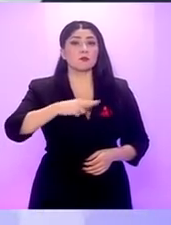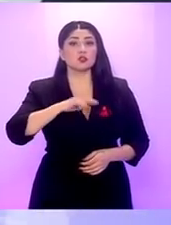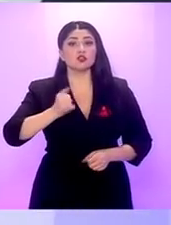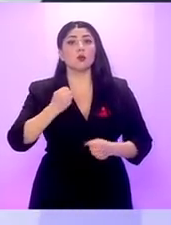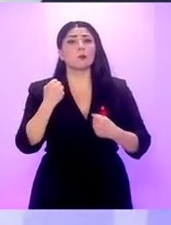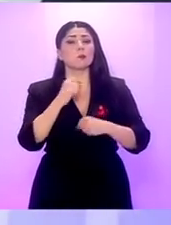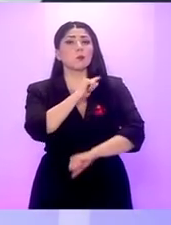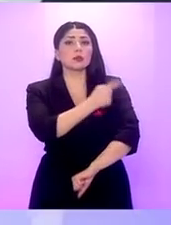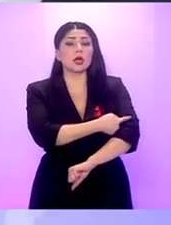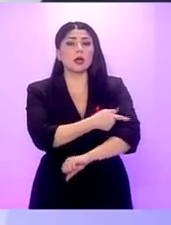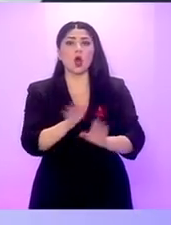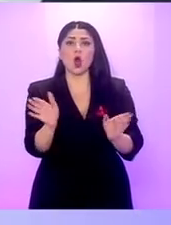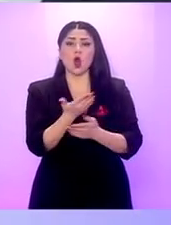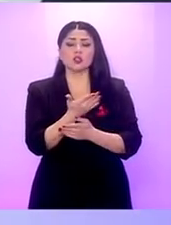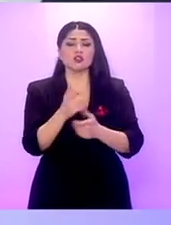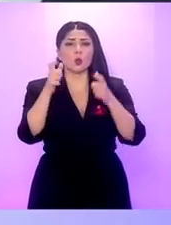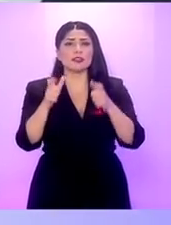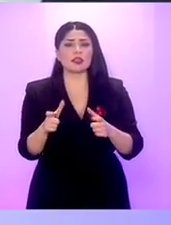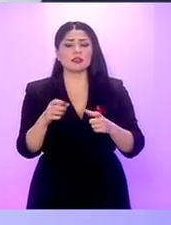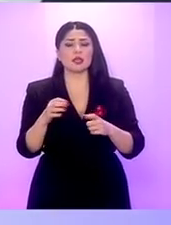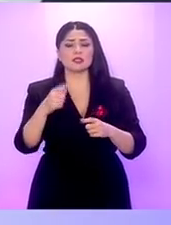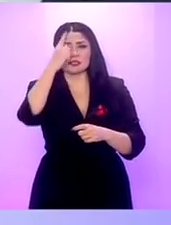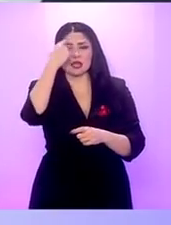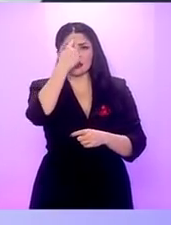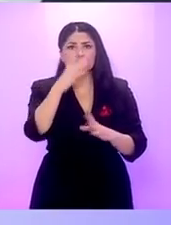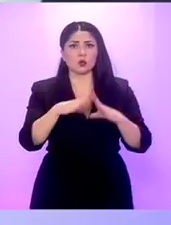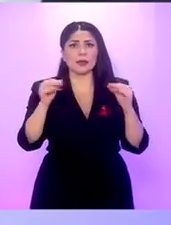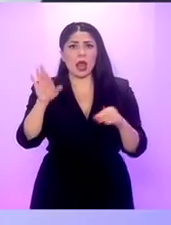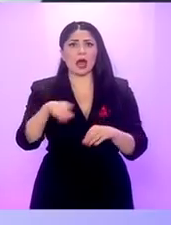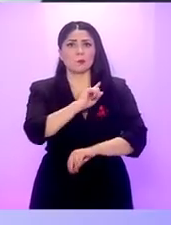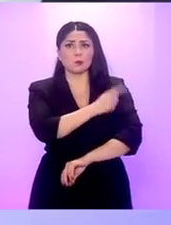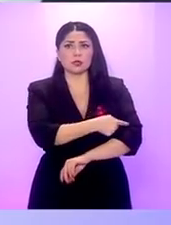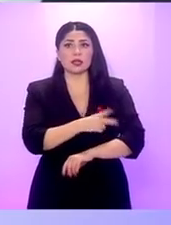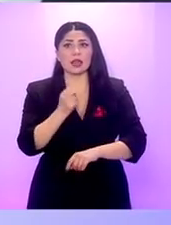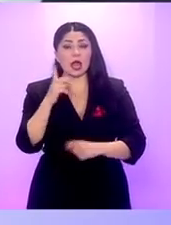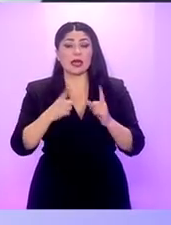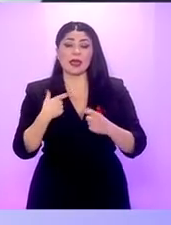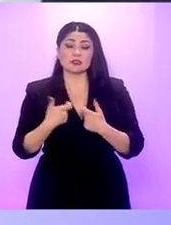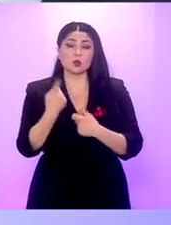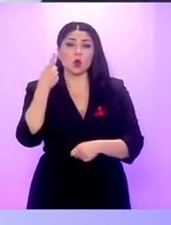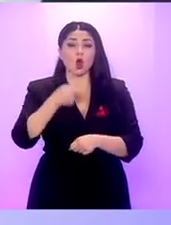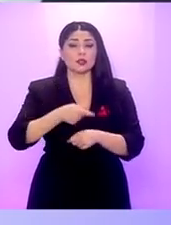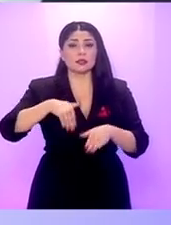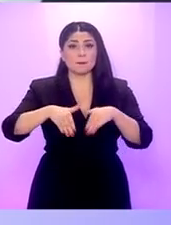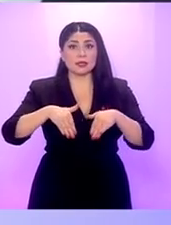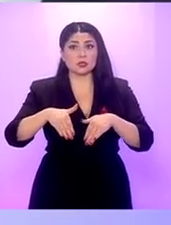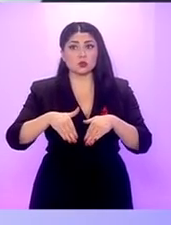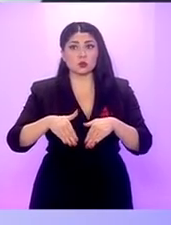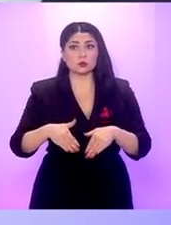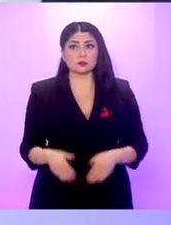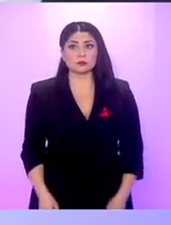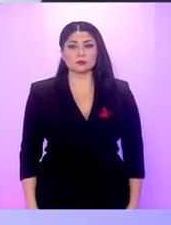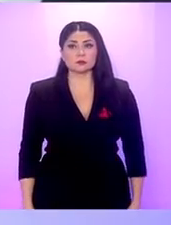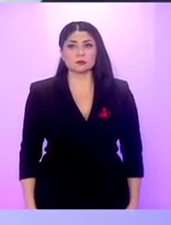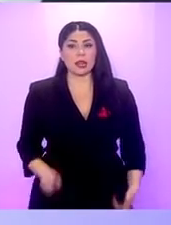și putere în legătură cu orice unitate sanitară din România. De altfel există un ordin de ministru în acest sens. Poftiți? De altfel există